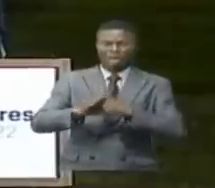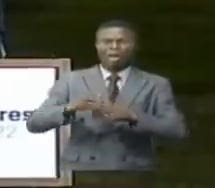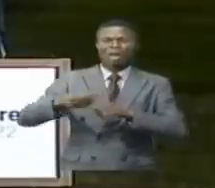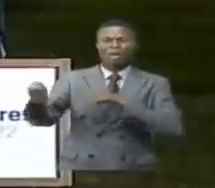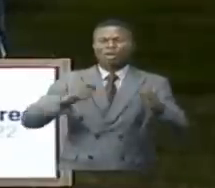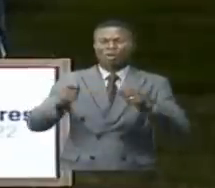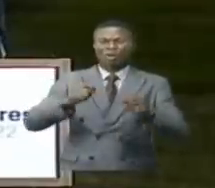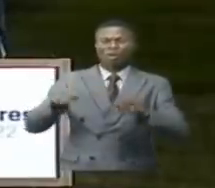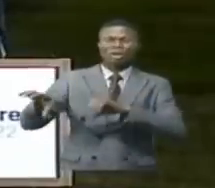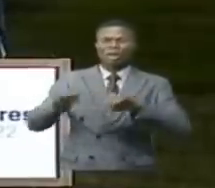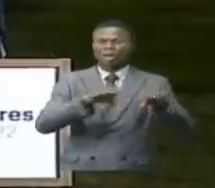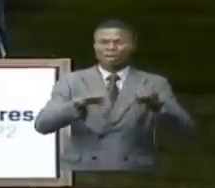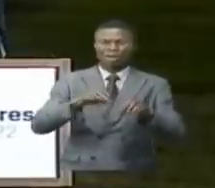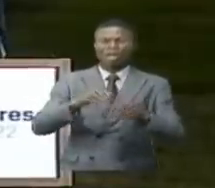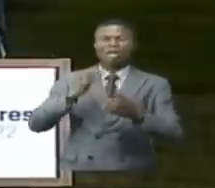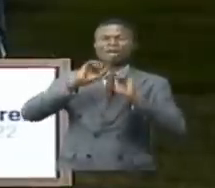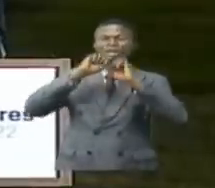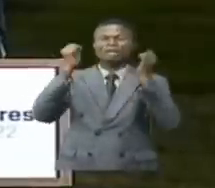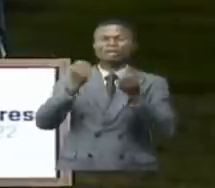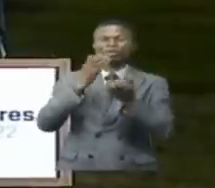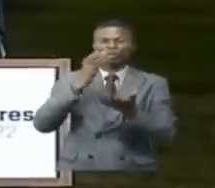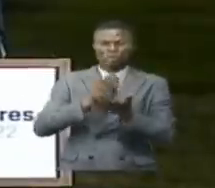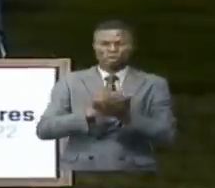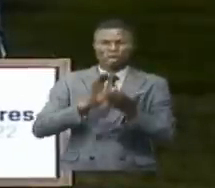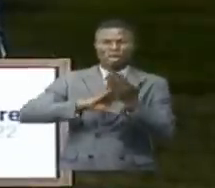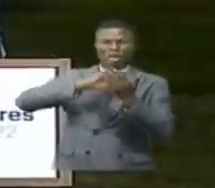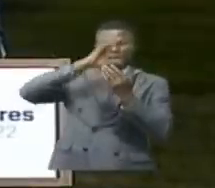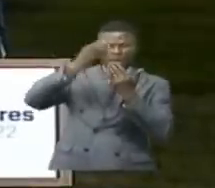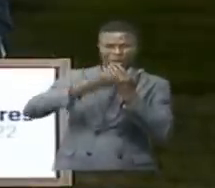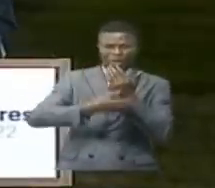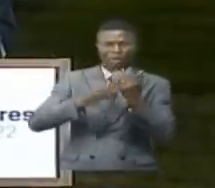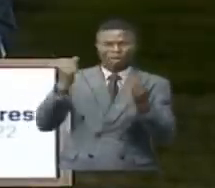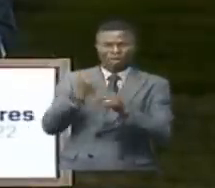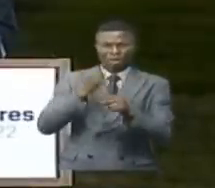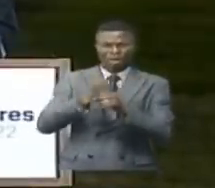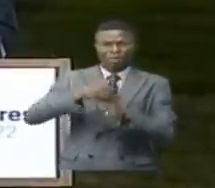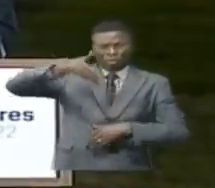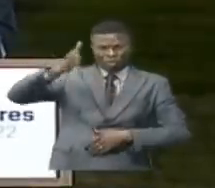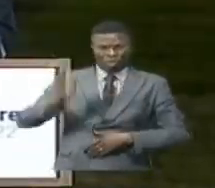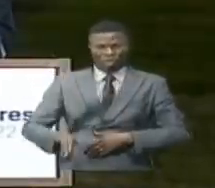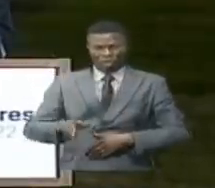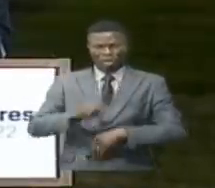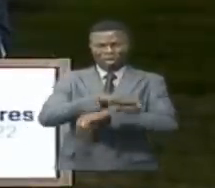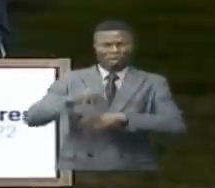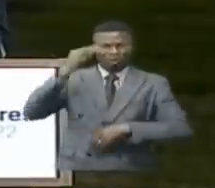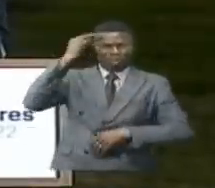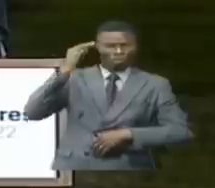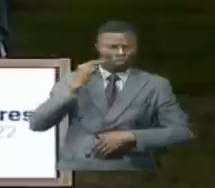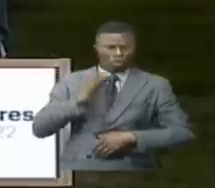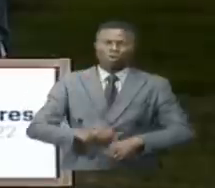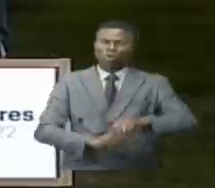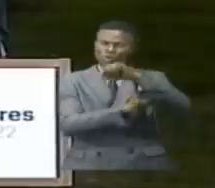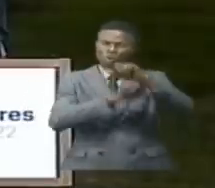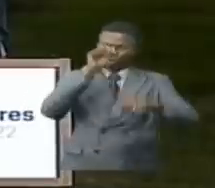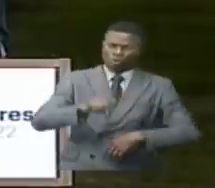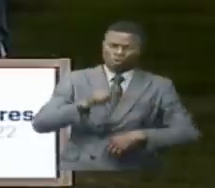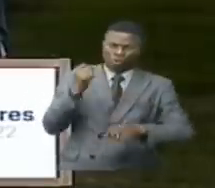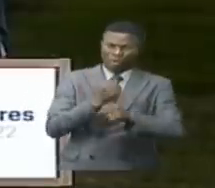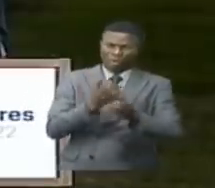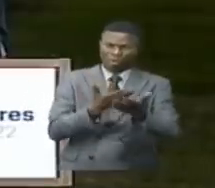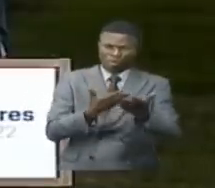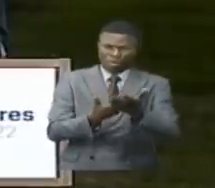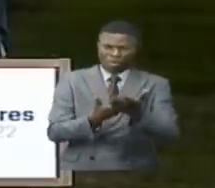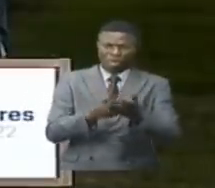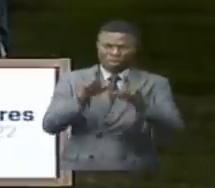dans les secteurs privés. Les calendriers des travaux des experts ministériels devant accompagner ces travaux a